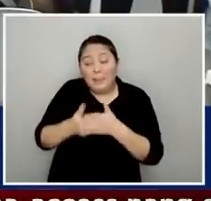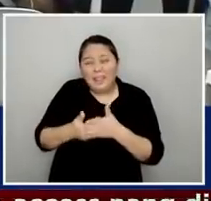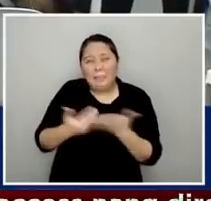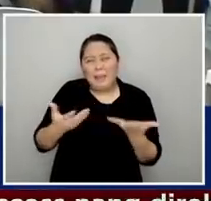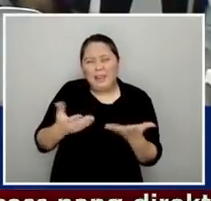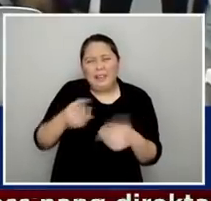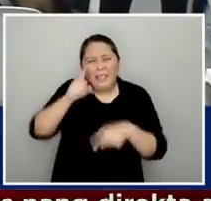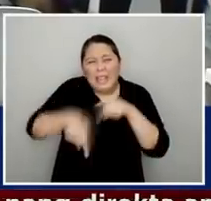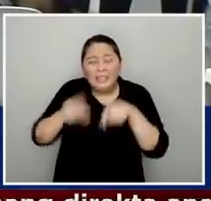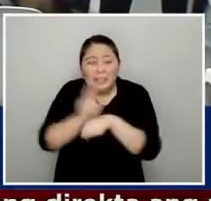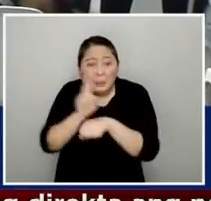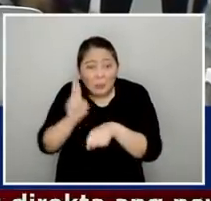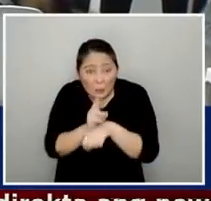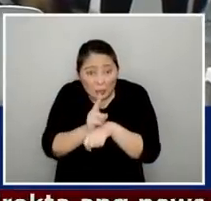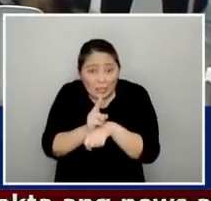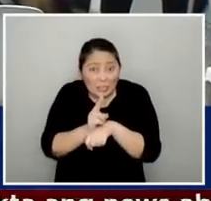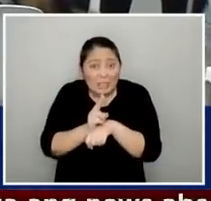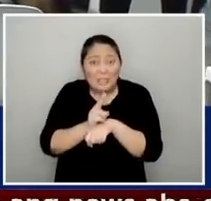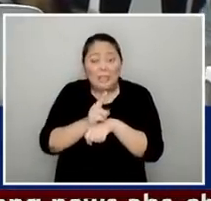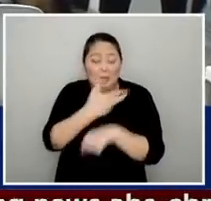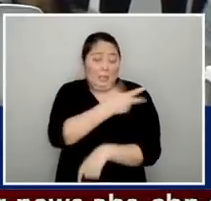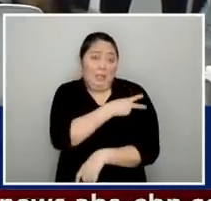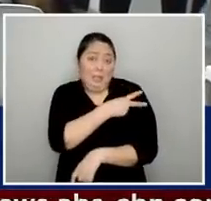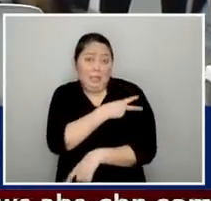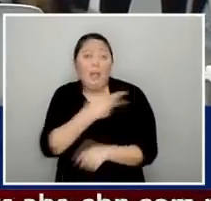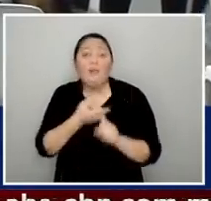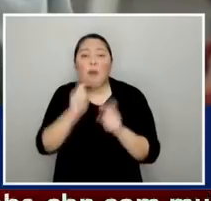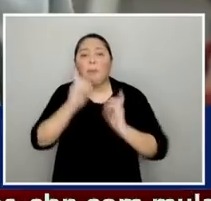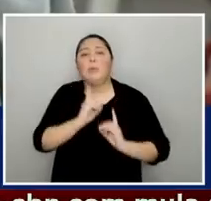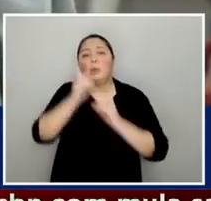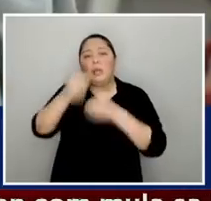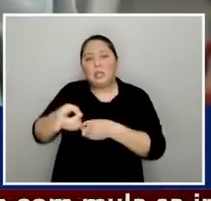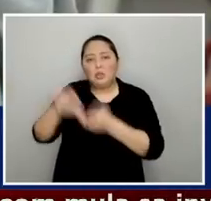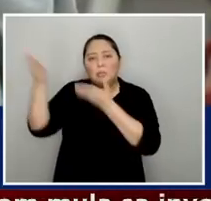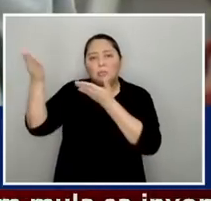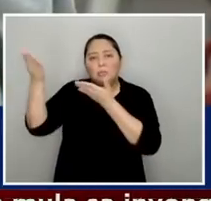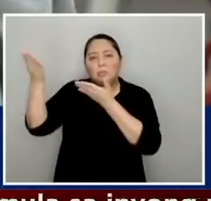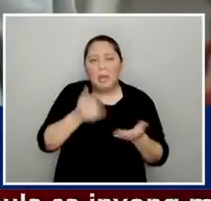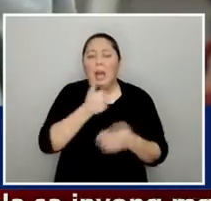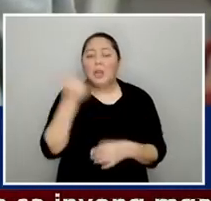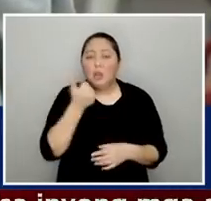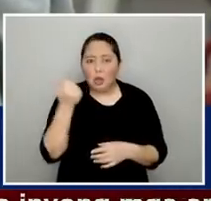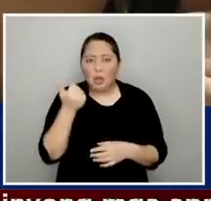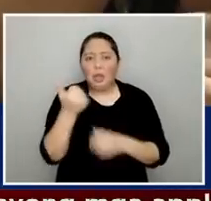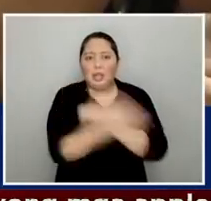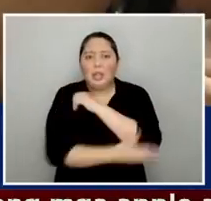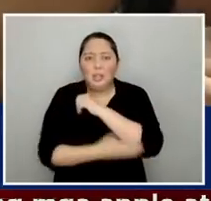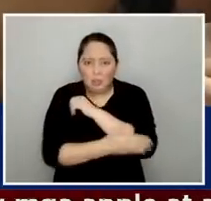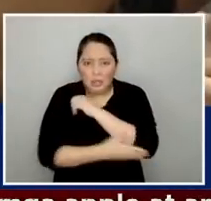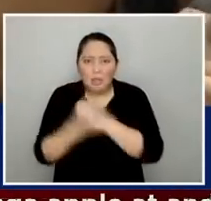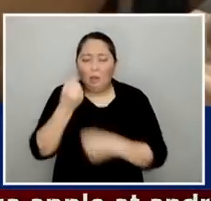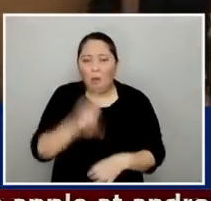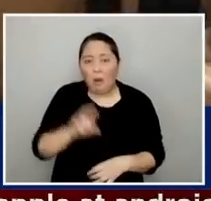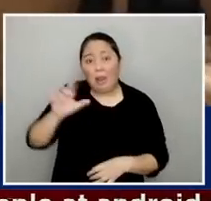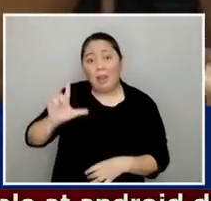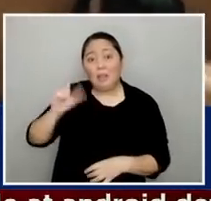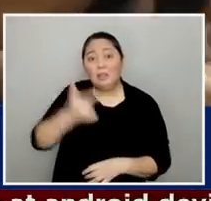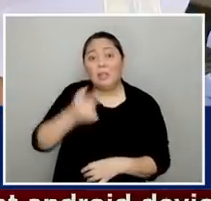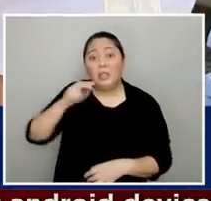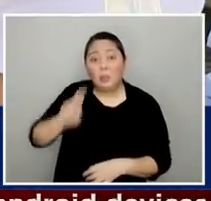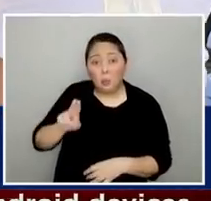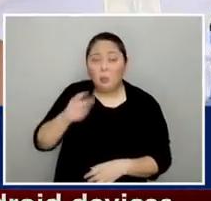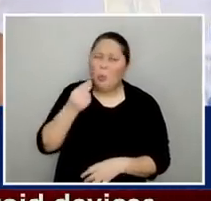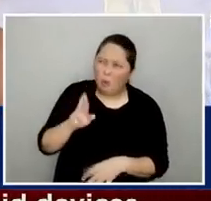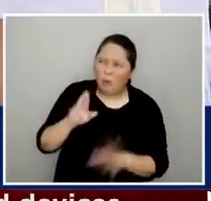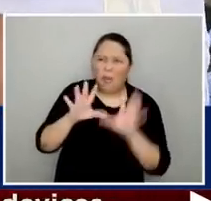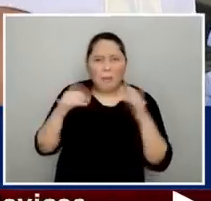ay donasyon mula sa ibang bansa o binili ng mga LGU at pribadong sektor. Paliwanag nila noong kasagsagan ng pandemya,